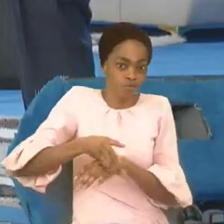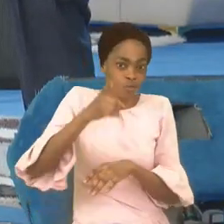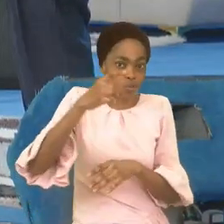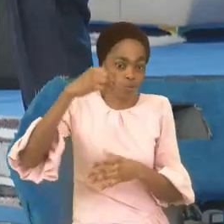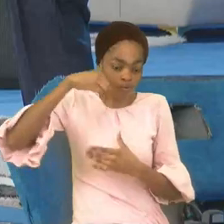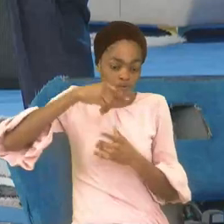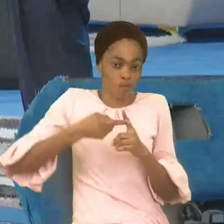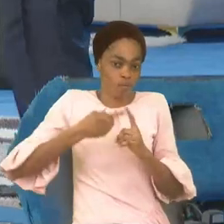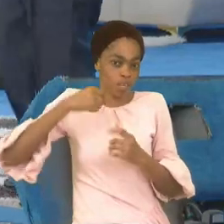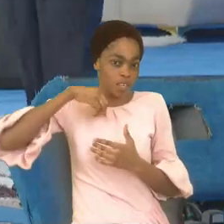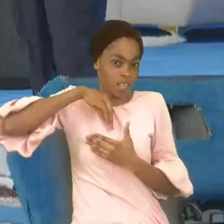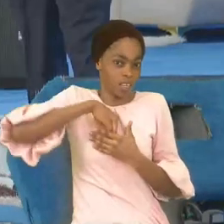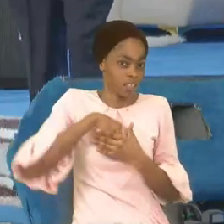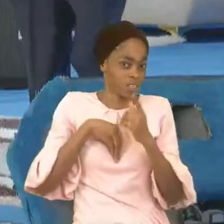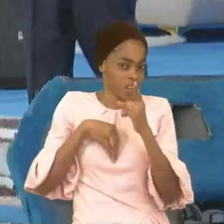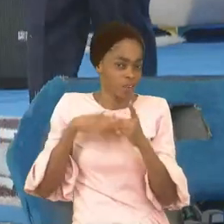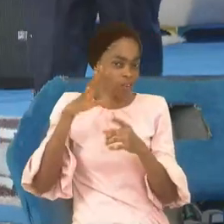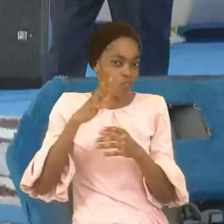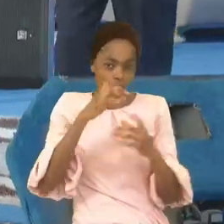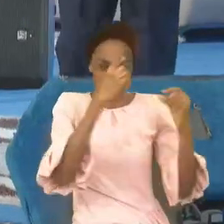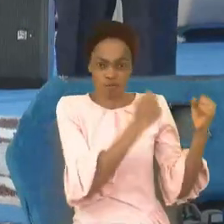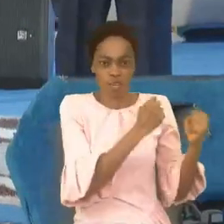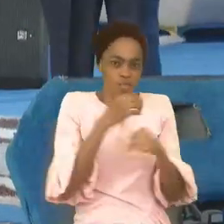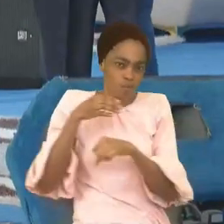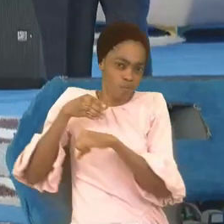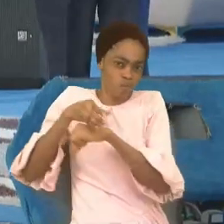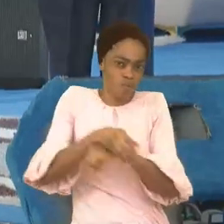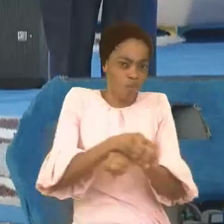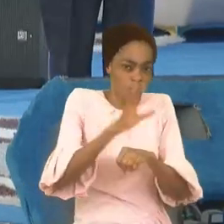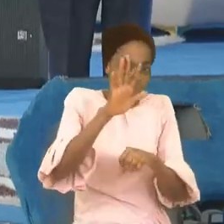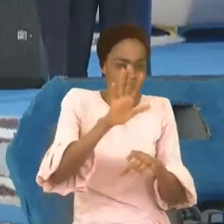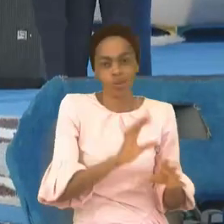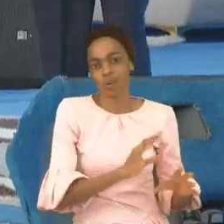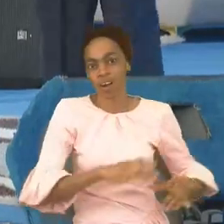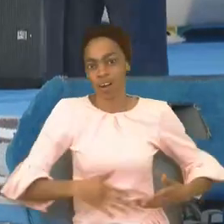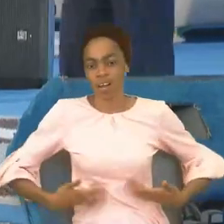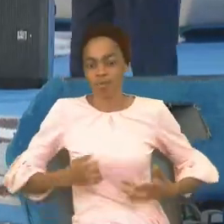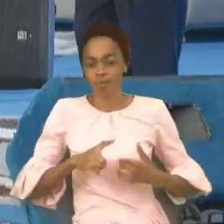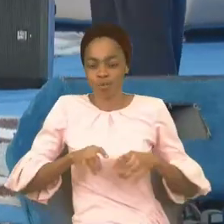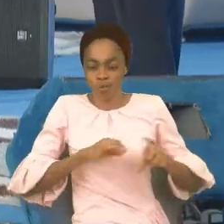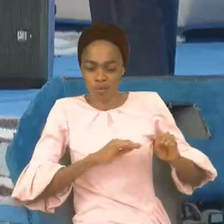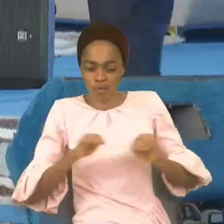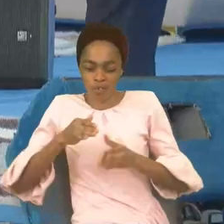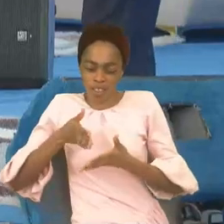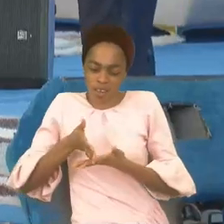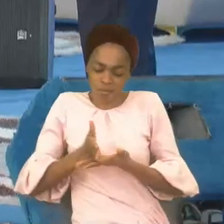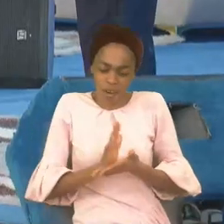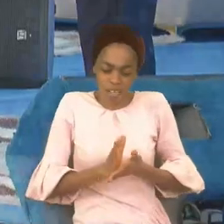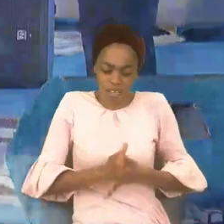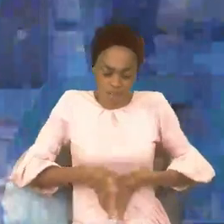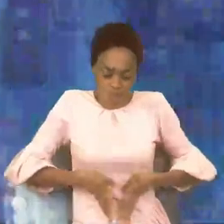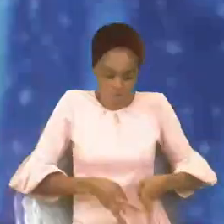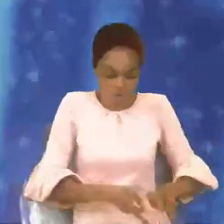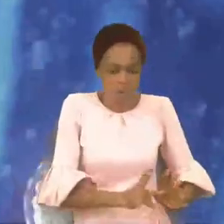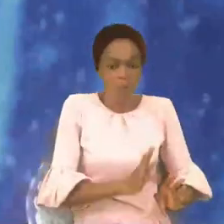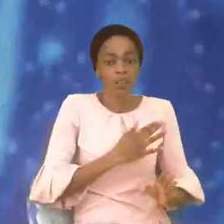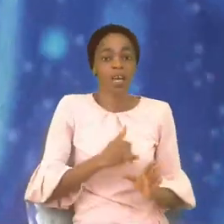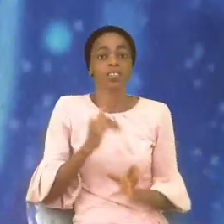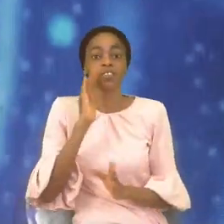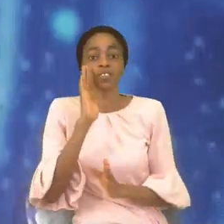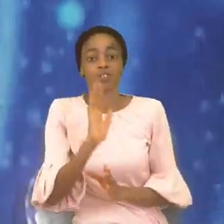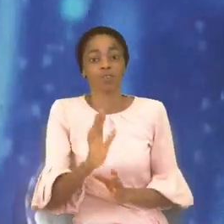te pousse de dedans. Ta foi pousse ton esprit à marcher dans la bonne direction. Et ta foi